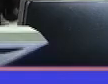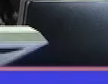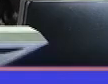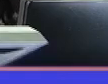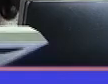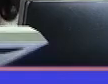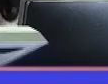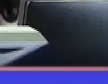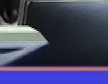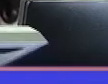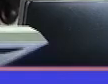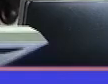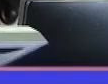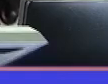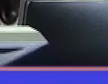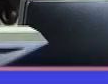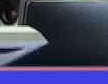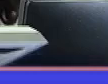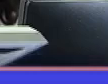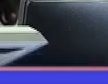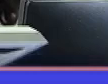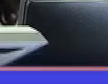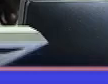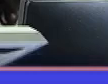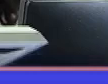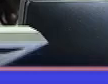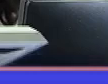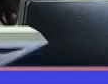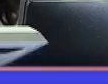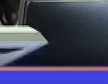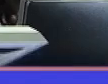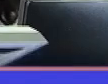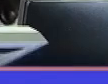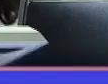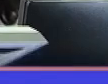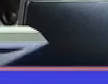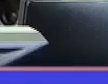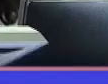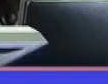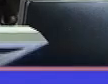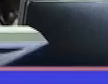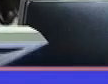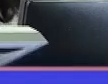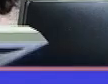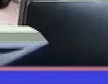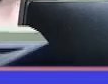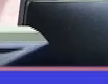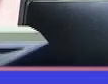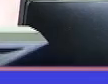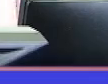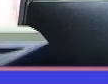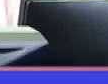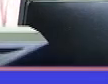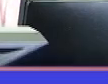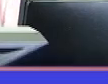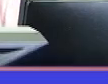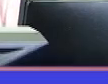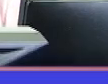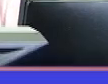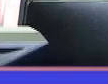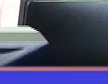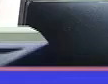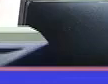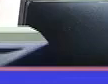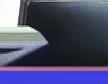มองที่จะเกิดขึ้นในอนาคตก็คือนี่คือการขับเคลื่อนส่วนนึงเท่านั้นนะฮะค่ะของการเป็นศูนย์กลางต่าง